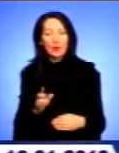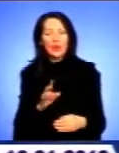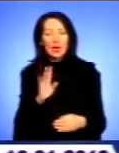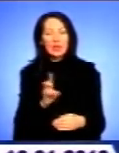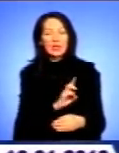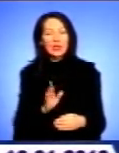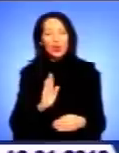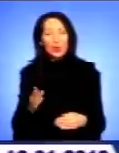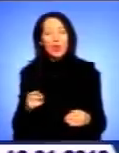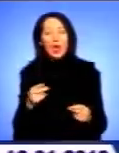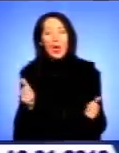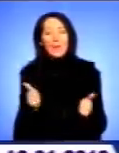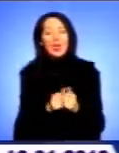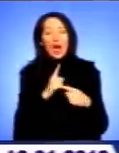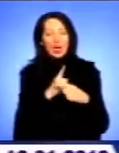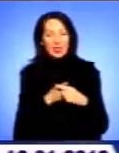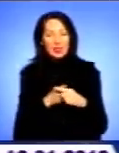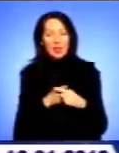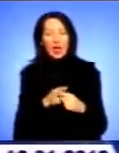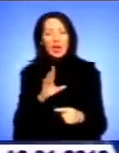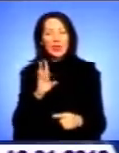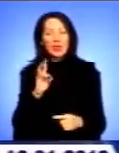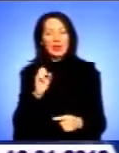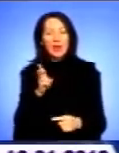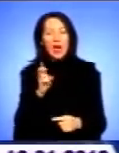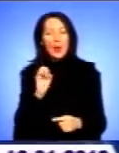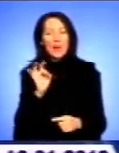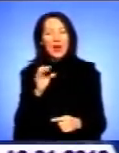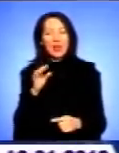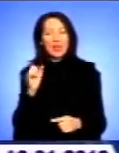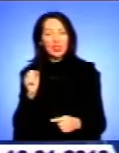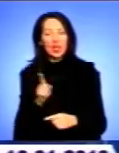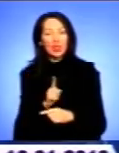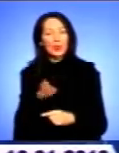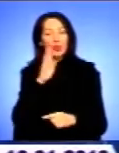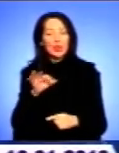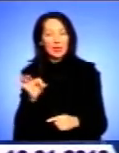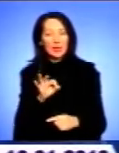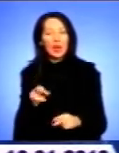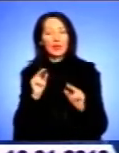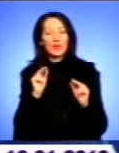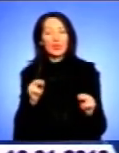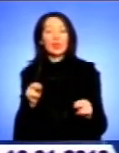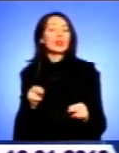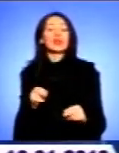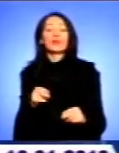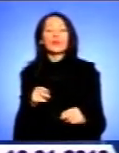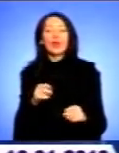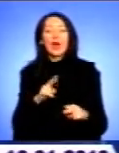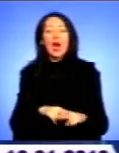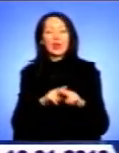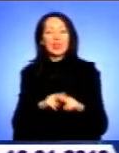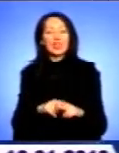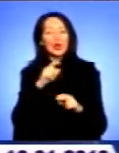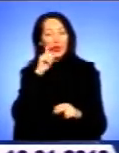хреста, встановленого на набережні Тернопільського ставу з нагоди 1020-річчя Хрещення України. Початок о 12-й